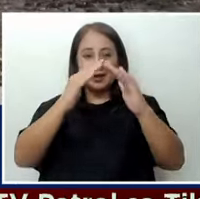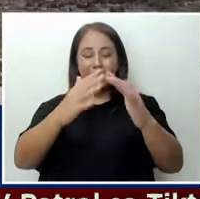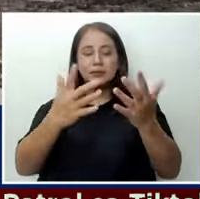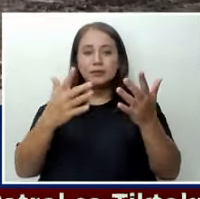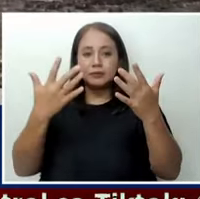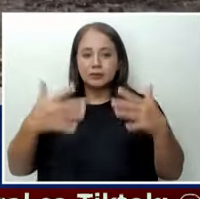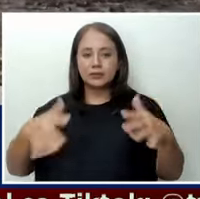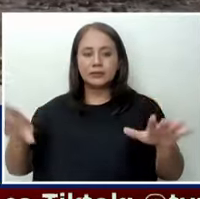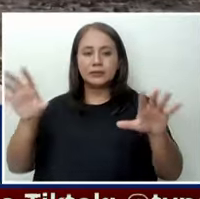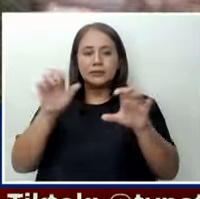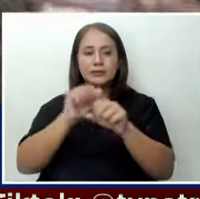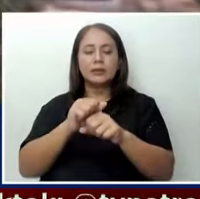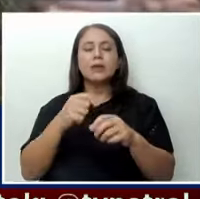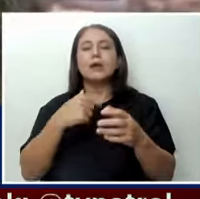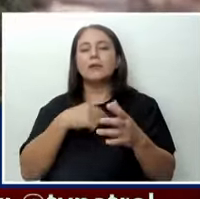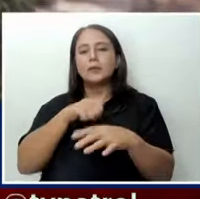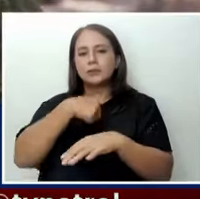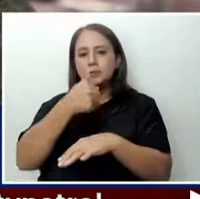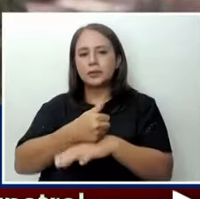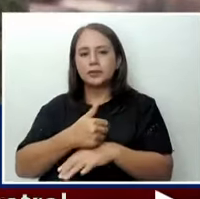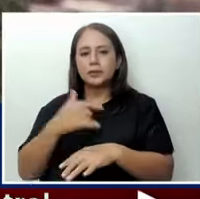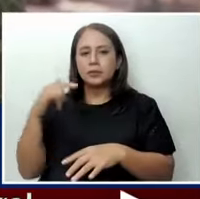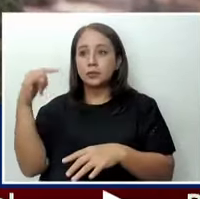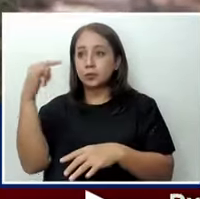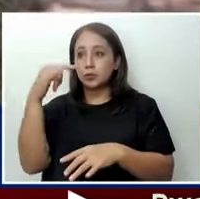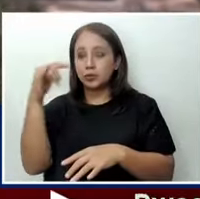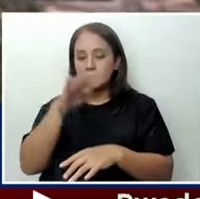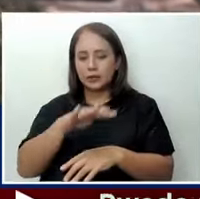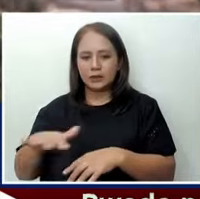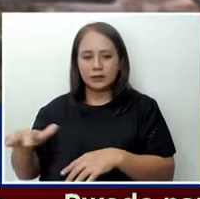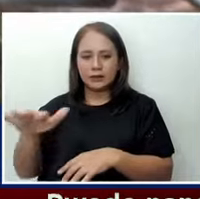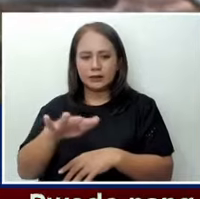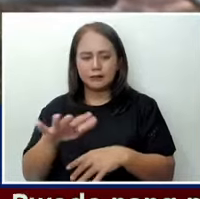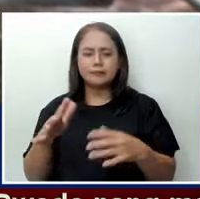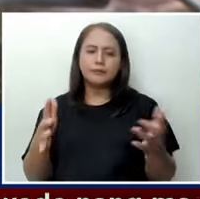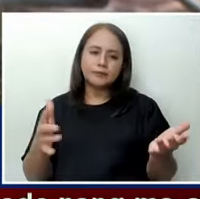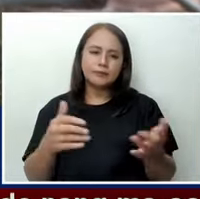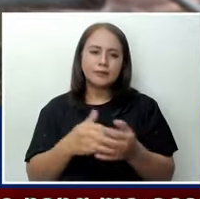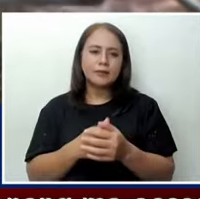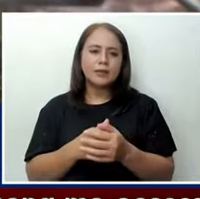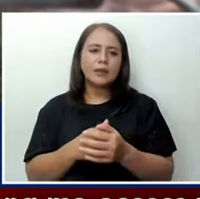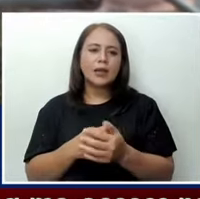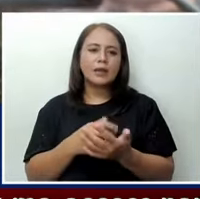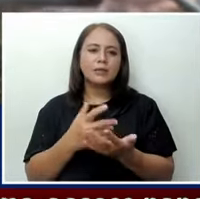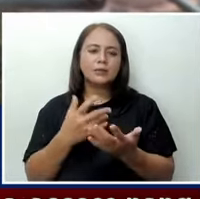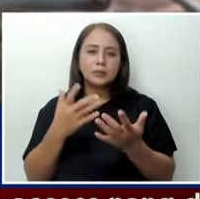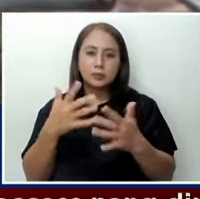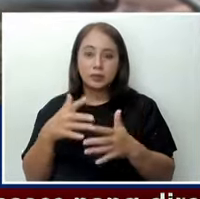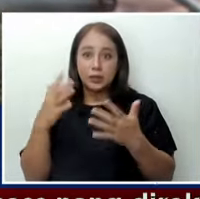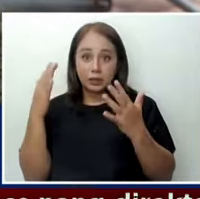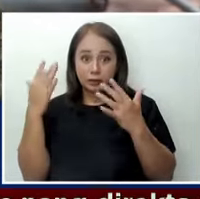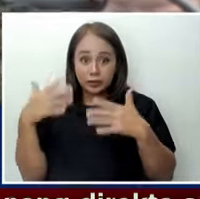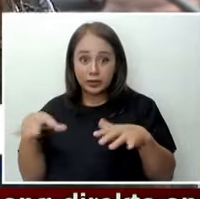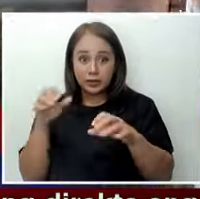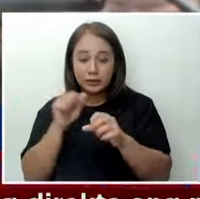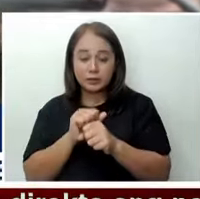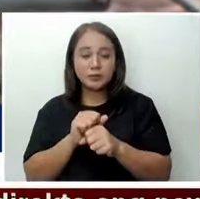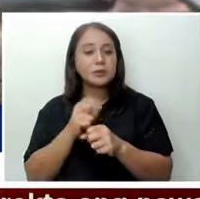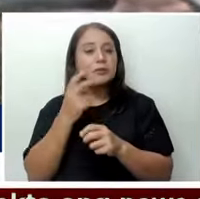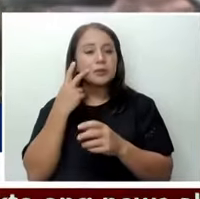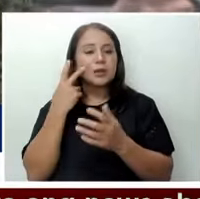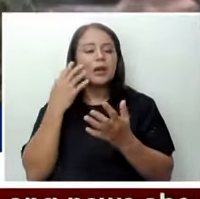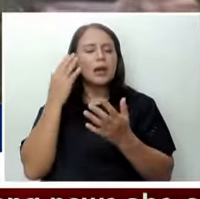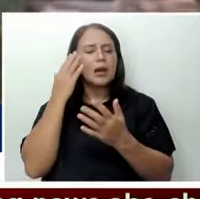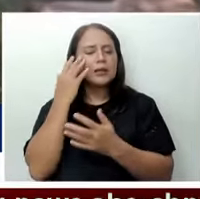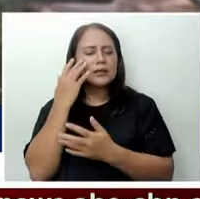ng airbase. We're looking na matapos ito as soon as we can. Dahil time is of the essence. Alam naman natin na